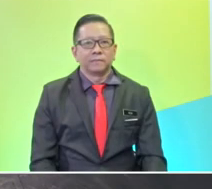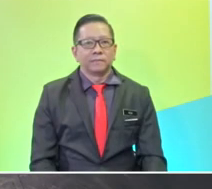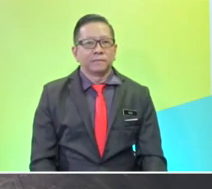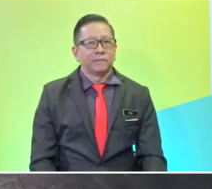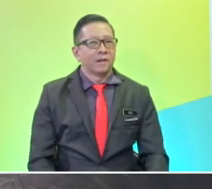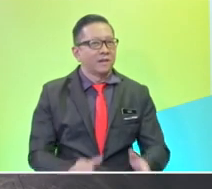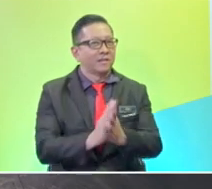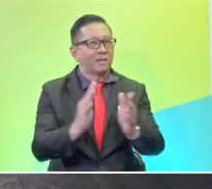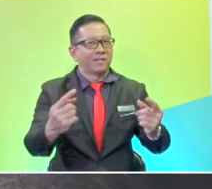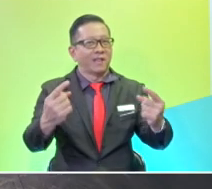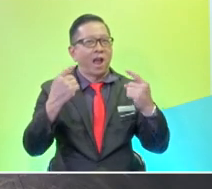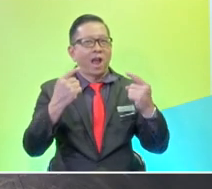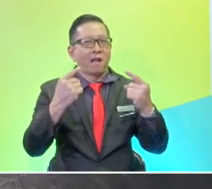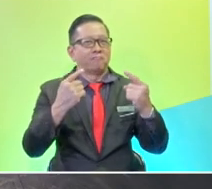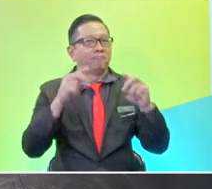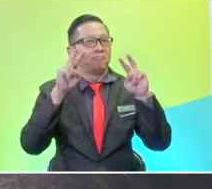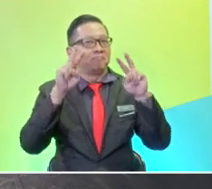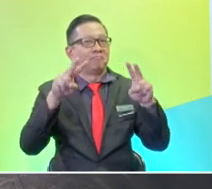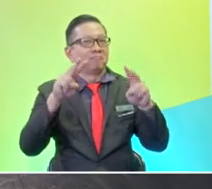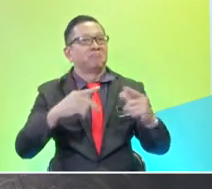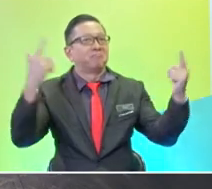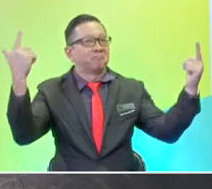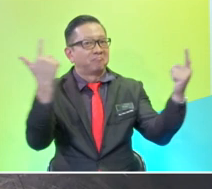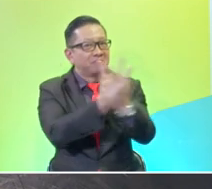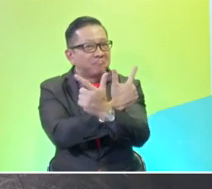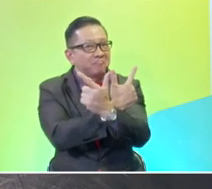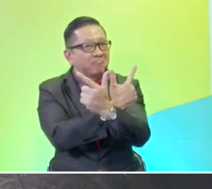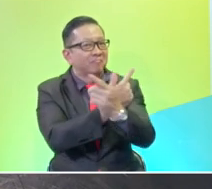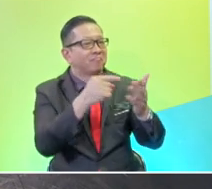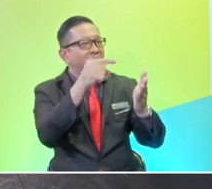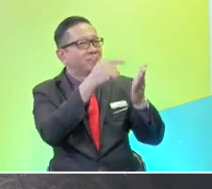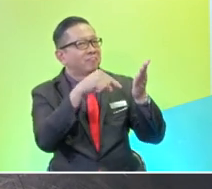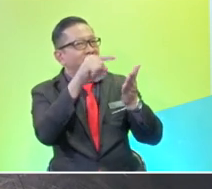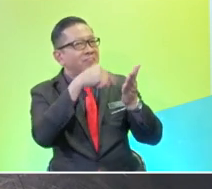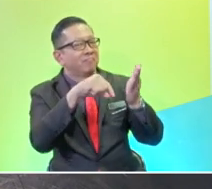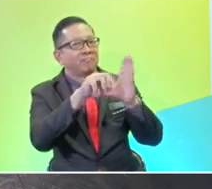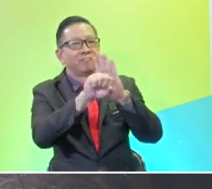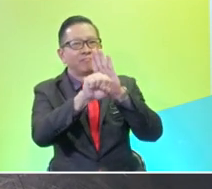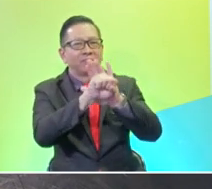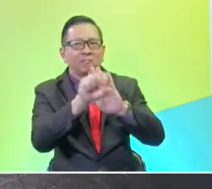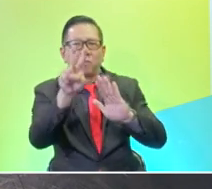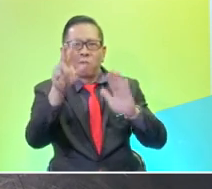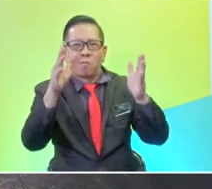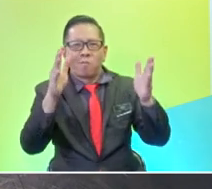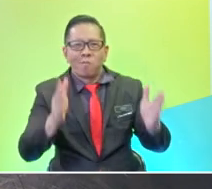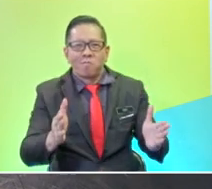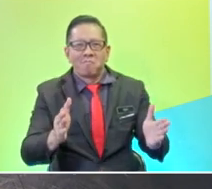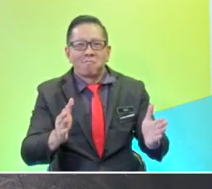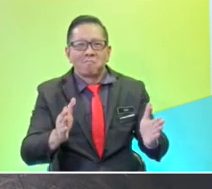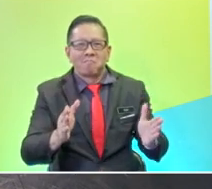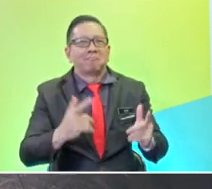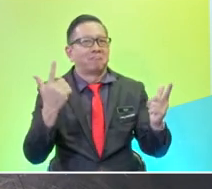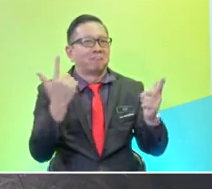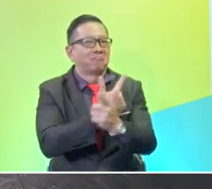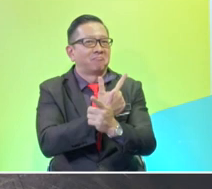Selamat datang anda sedang menonton pertandingan membulat simbol dimana kita ada dua peserta